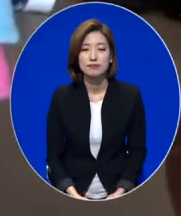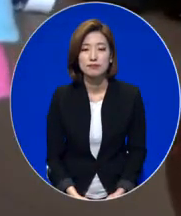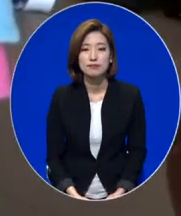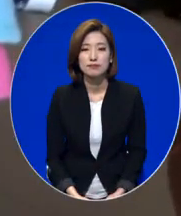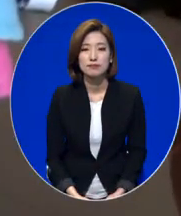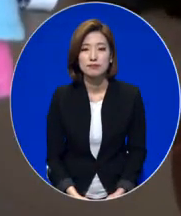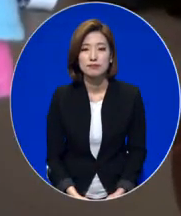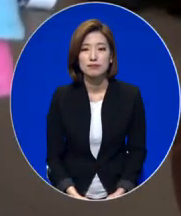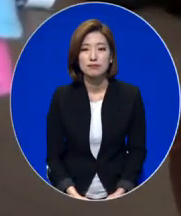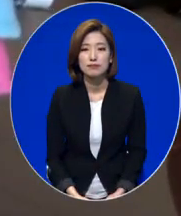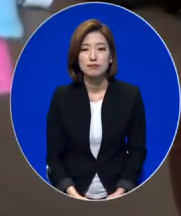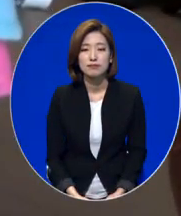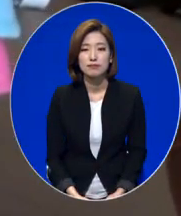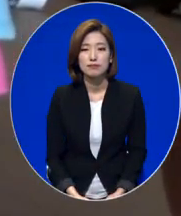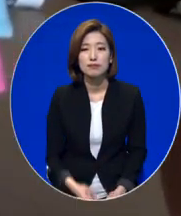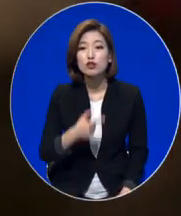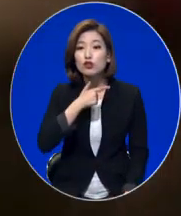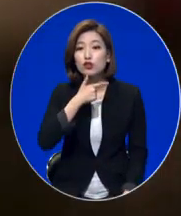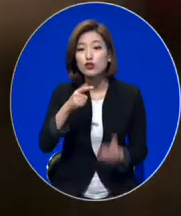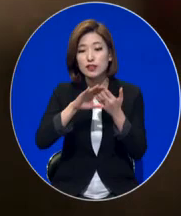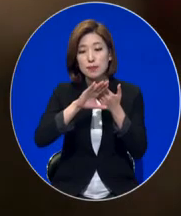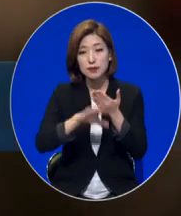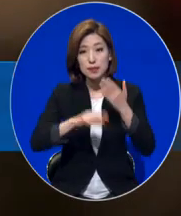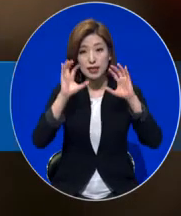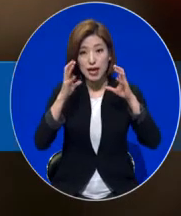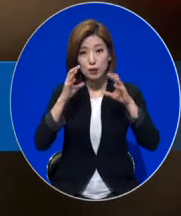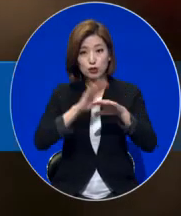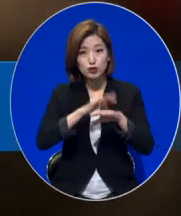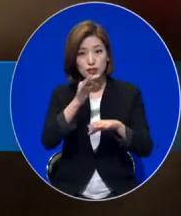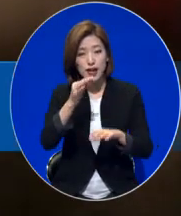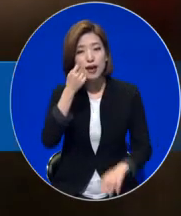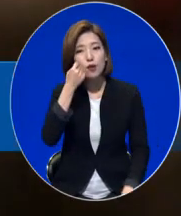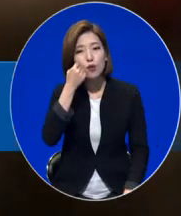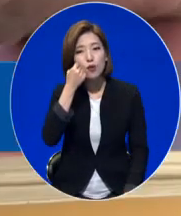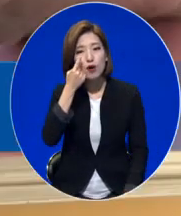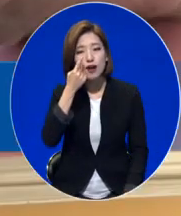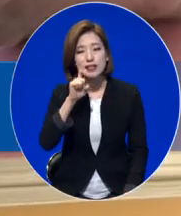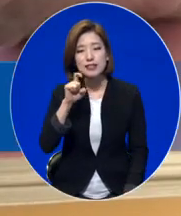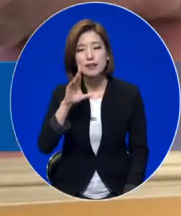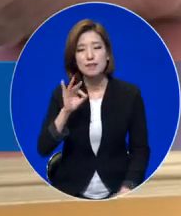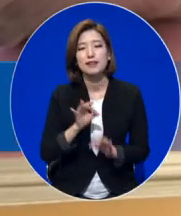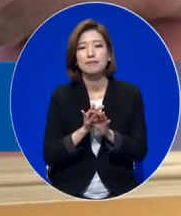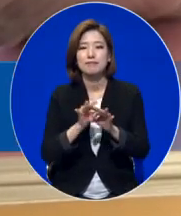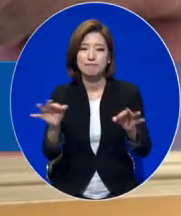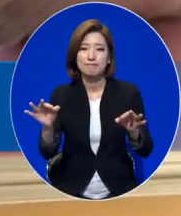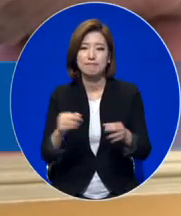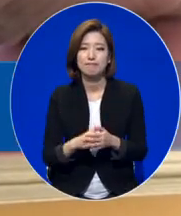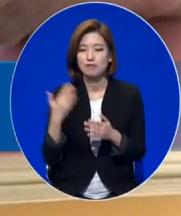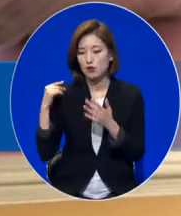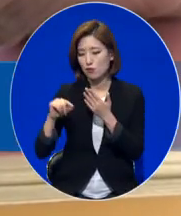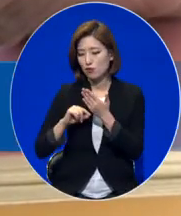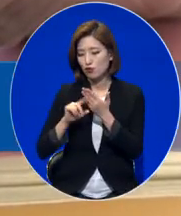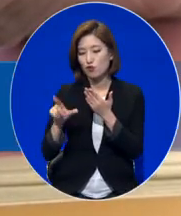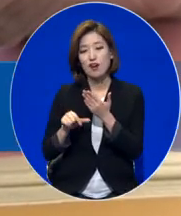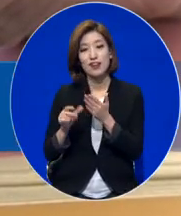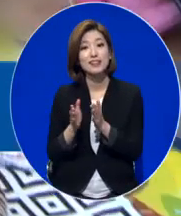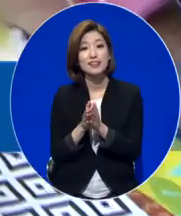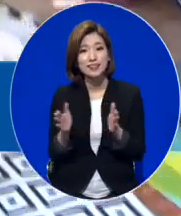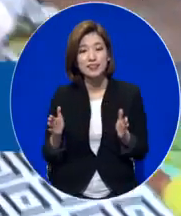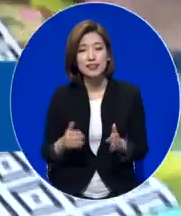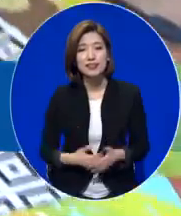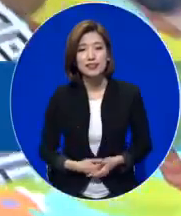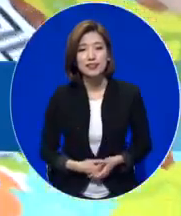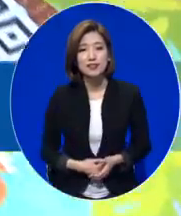7 12개월 미만 아동에게 월 10만원씩 지급되는 아동수당 지난해 9월 처음 도입되었습니다